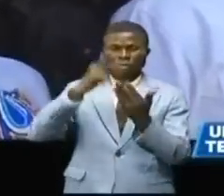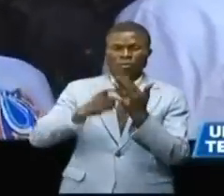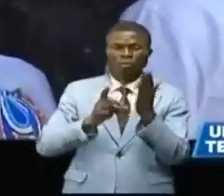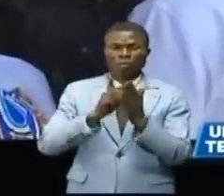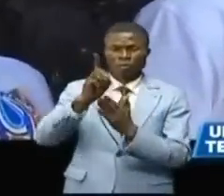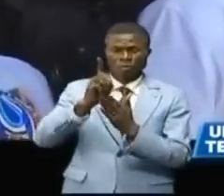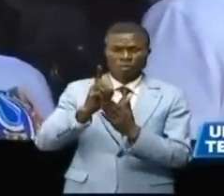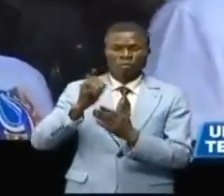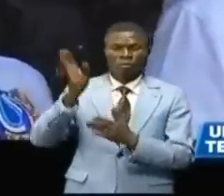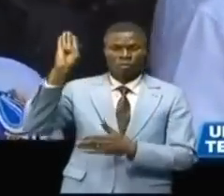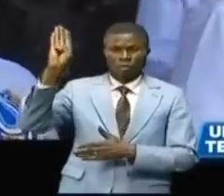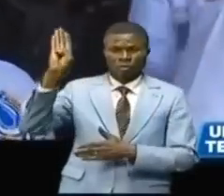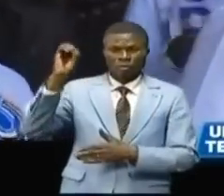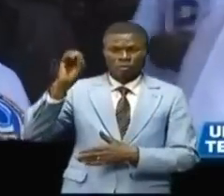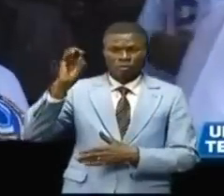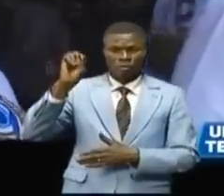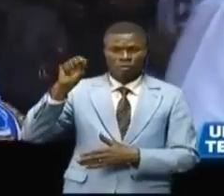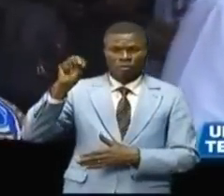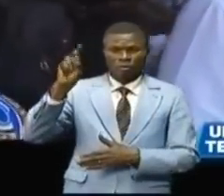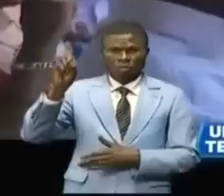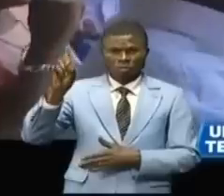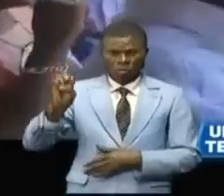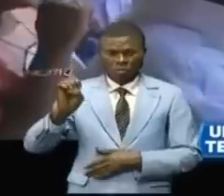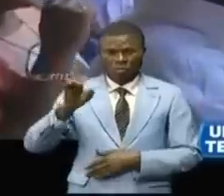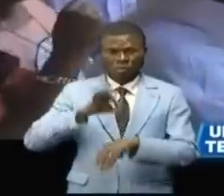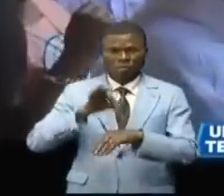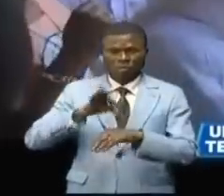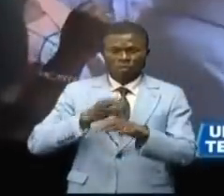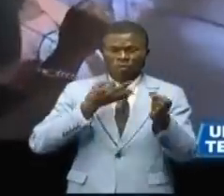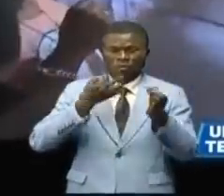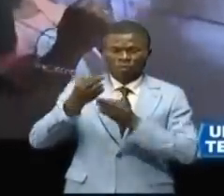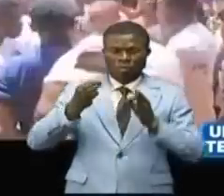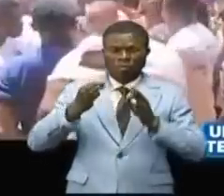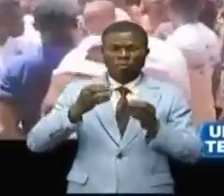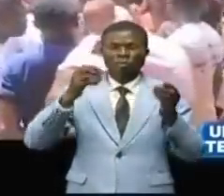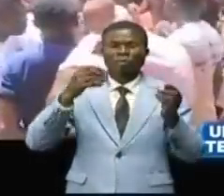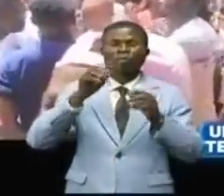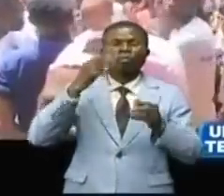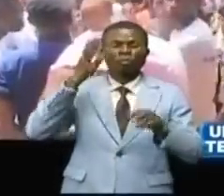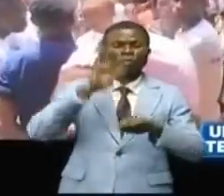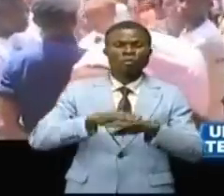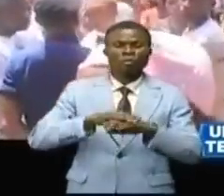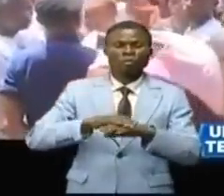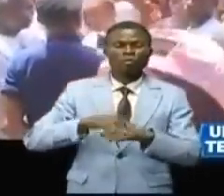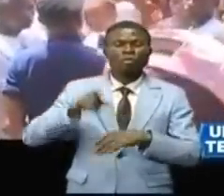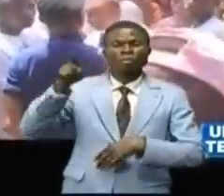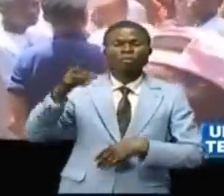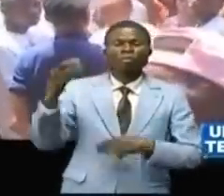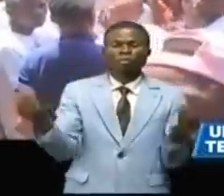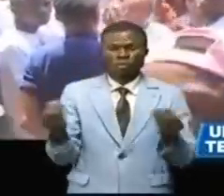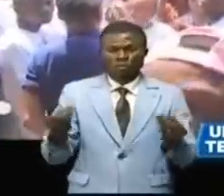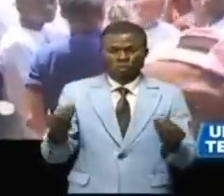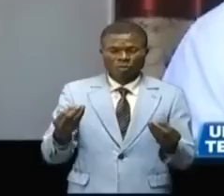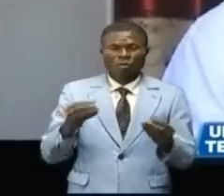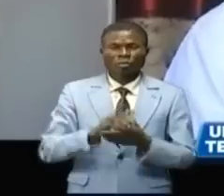développement de Boende. Il a saisi l'opportunité pour expliciter l'objet de sa mission dans le chef-lieu de